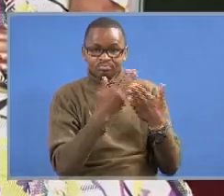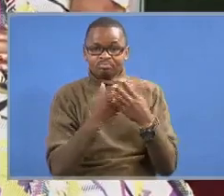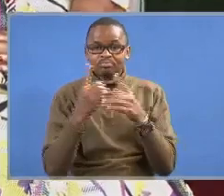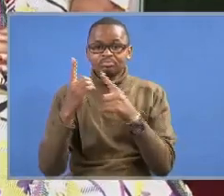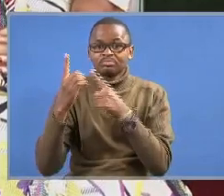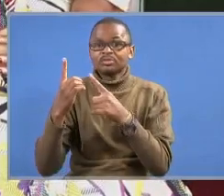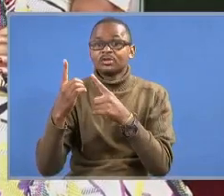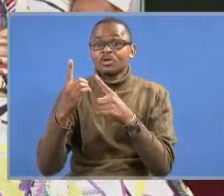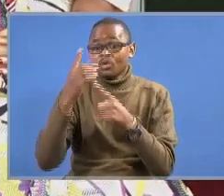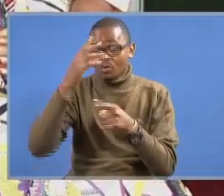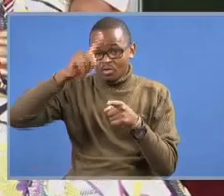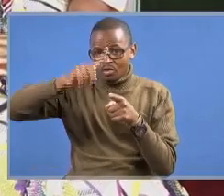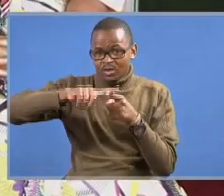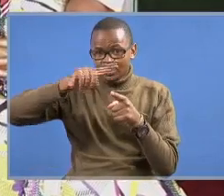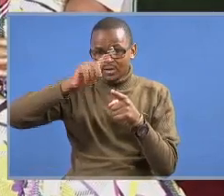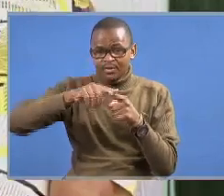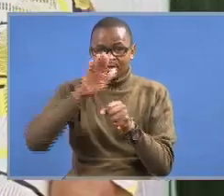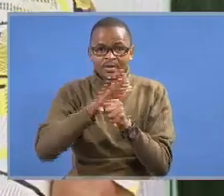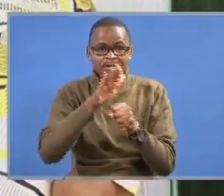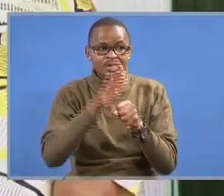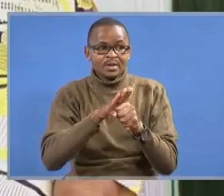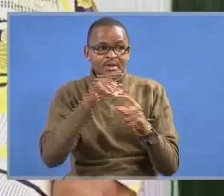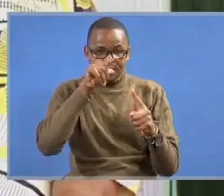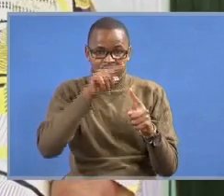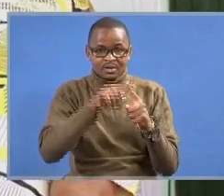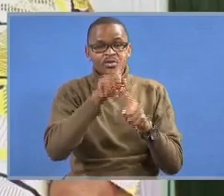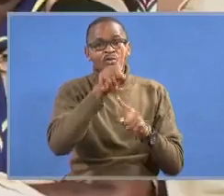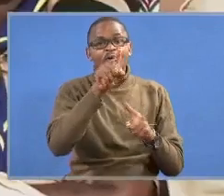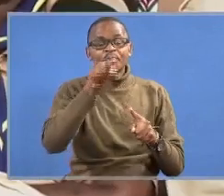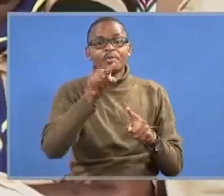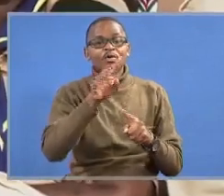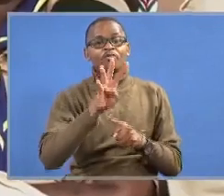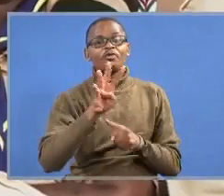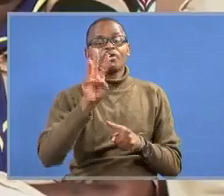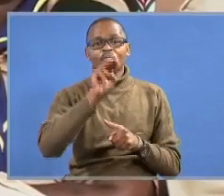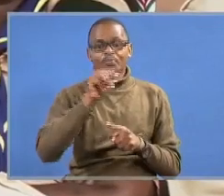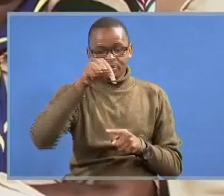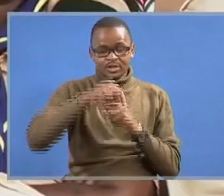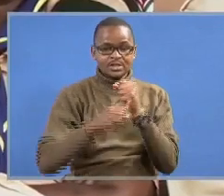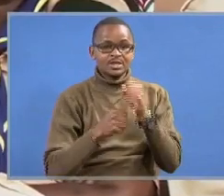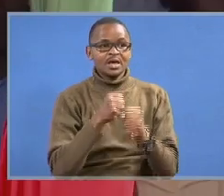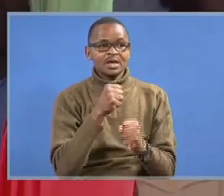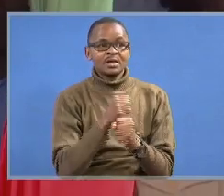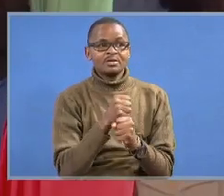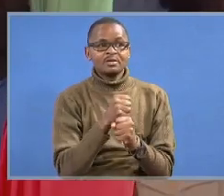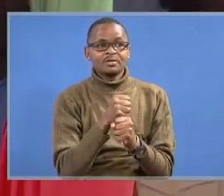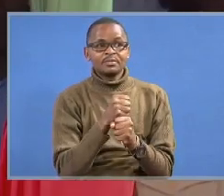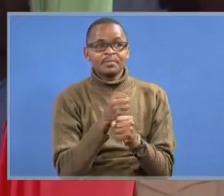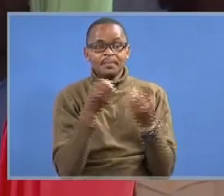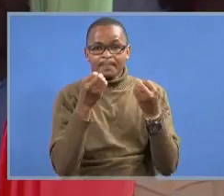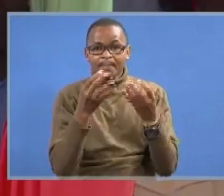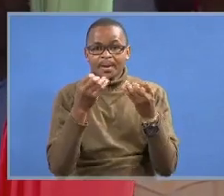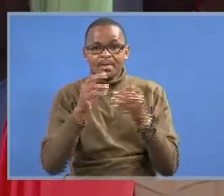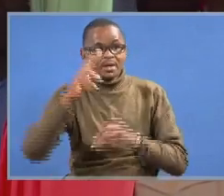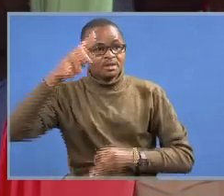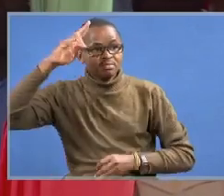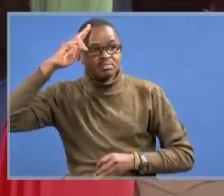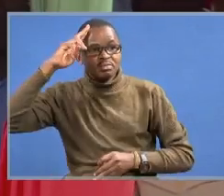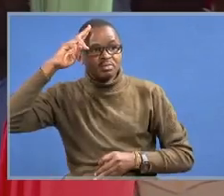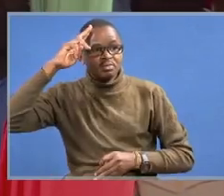maskauti, hasa kwa kuongezeka kwa idadi yao hadi milioni 1.4 mwaka huu. Most of the